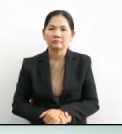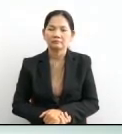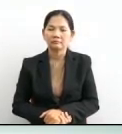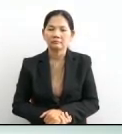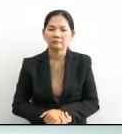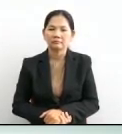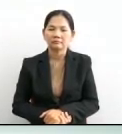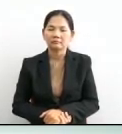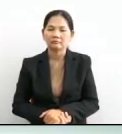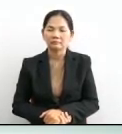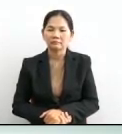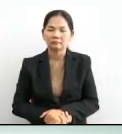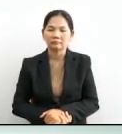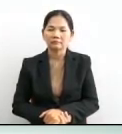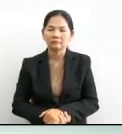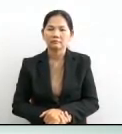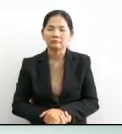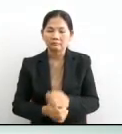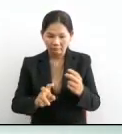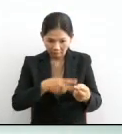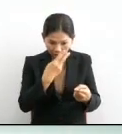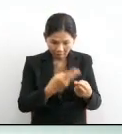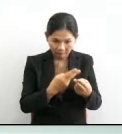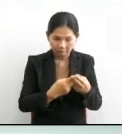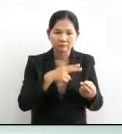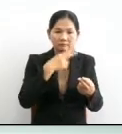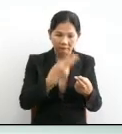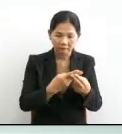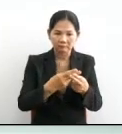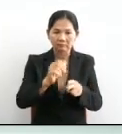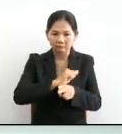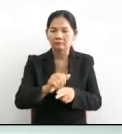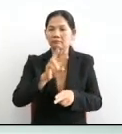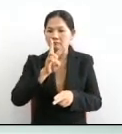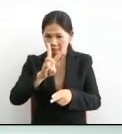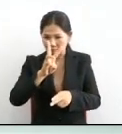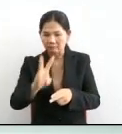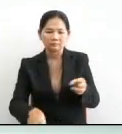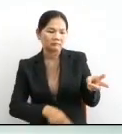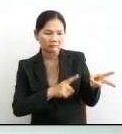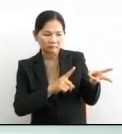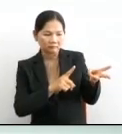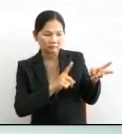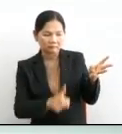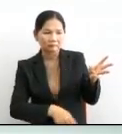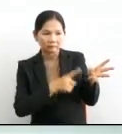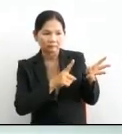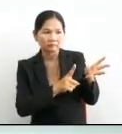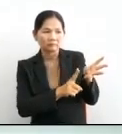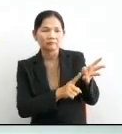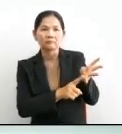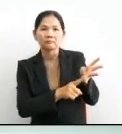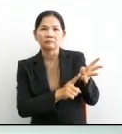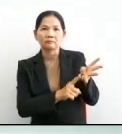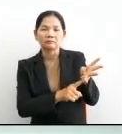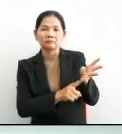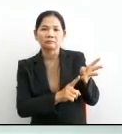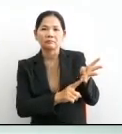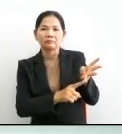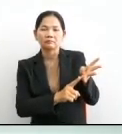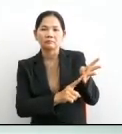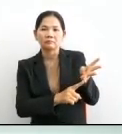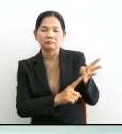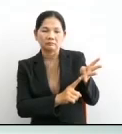chà chấm con chà chà lại nâng chùm lại nâng lùm hạt tí bay rồi hai chấm ta dương bằng to châu tớ chà lùm hạt tí buồn